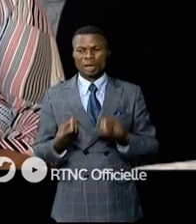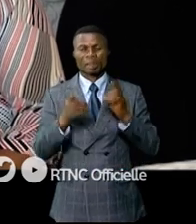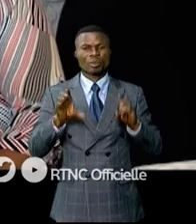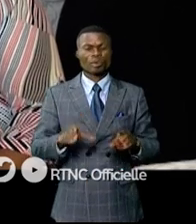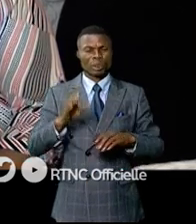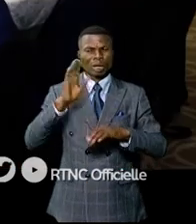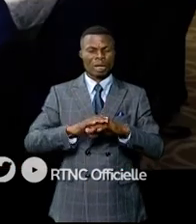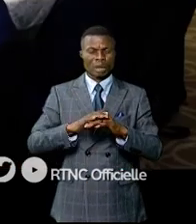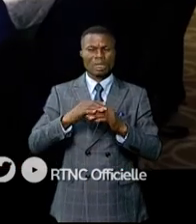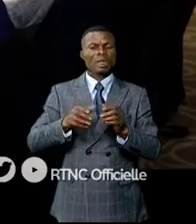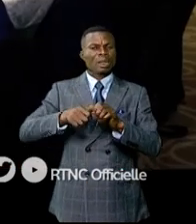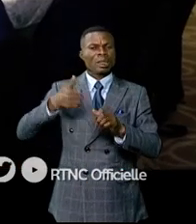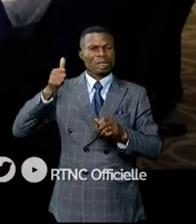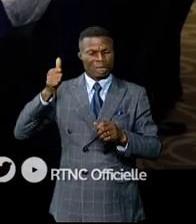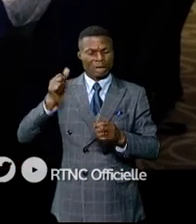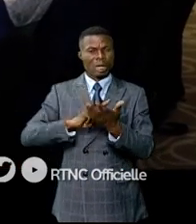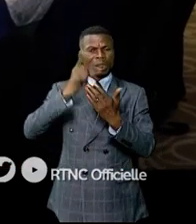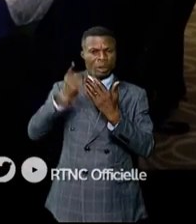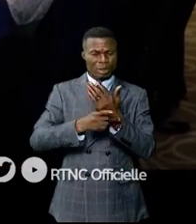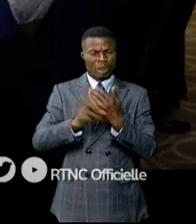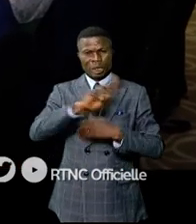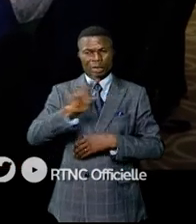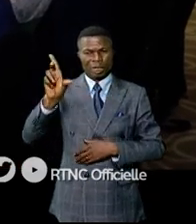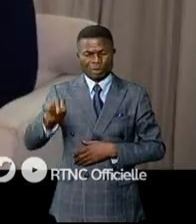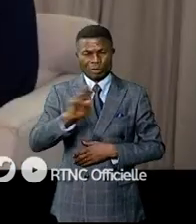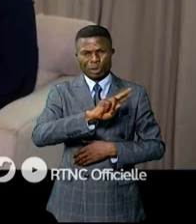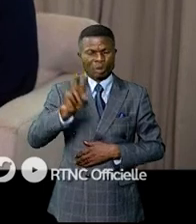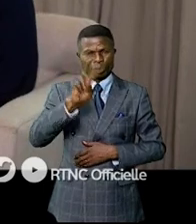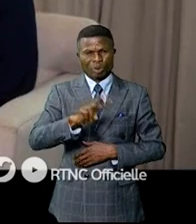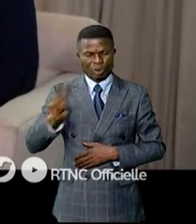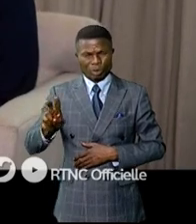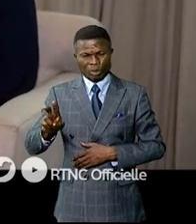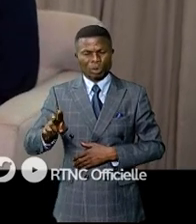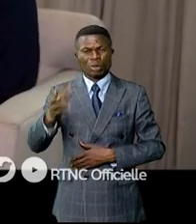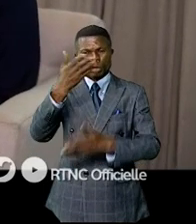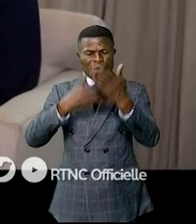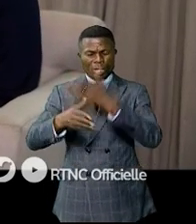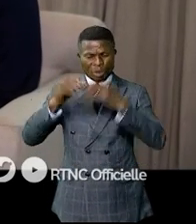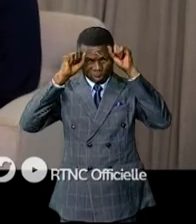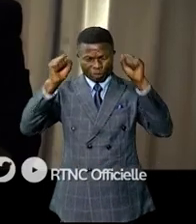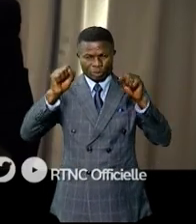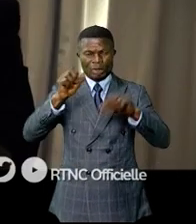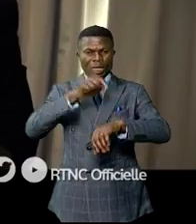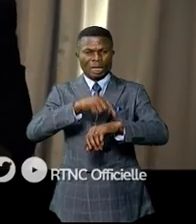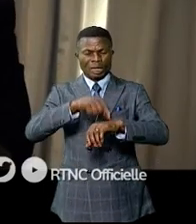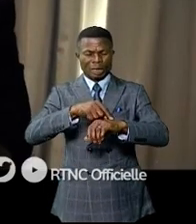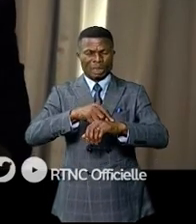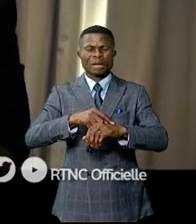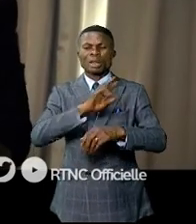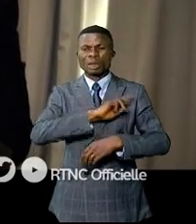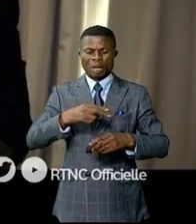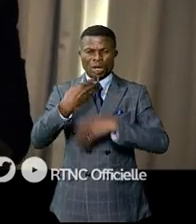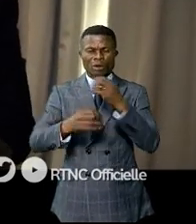la résilience, d'où les programmes de 2020-2022 de la coprésidence du mandat de la RDC. Sa mise en